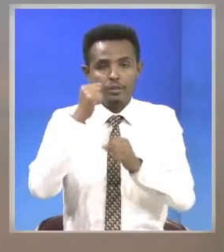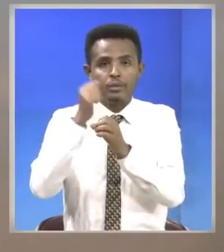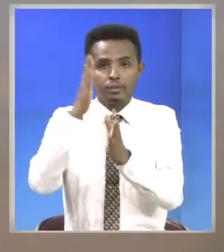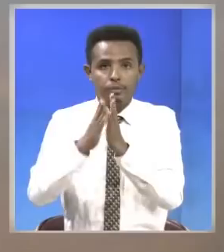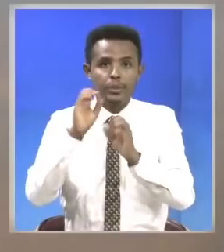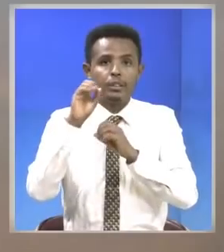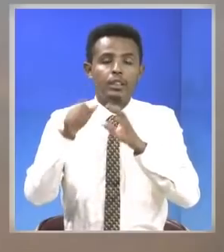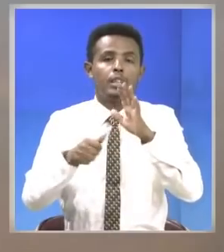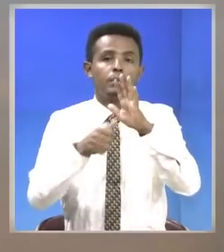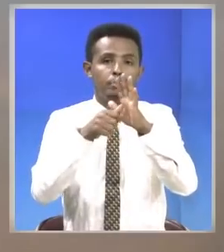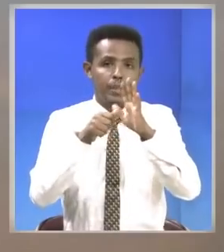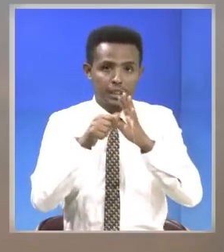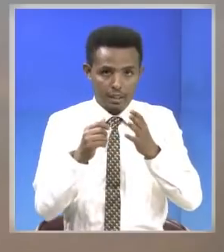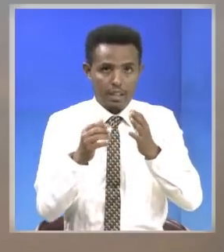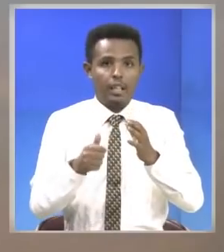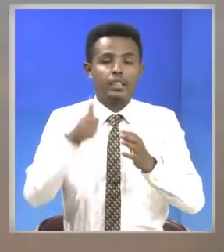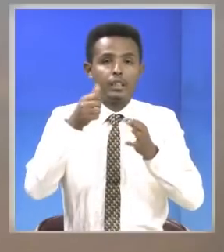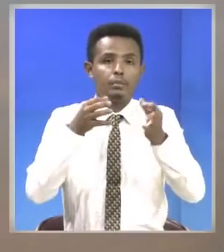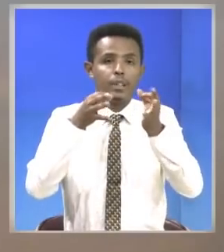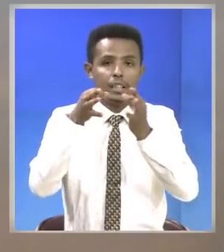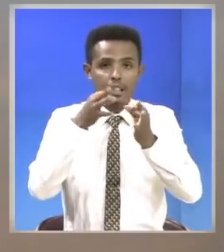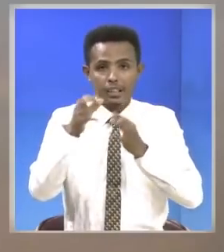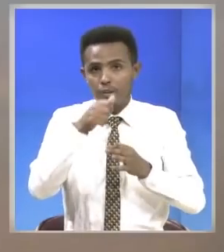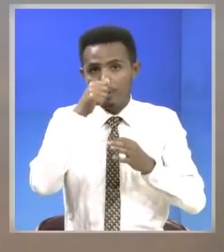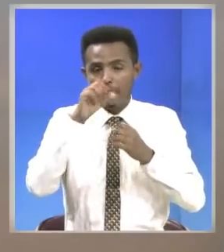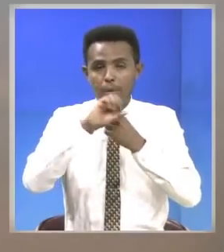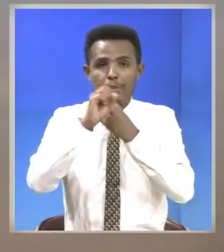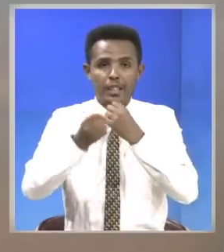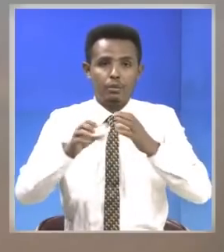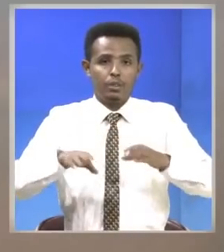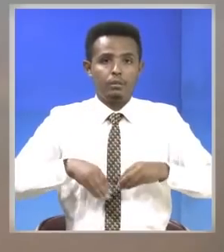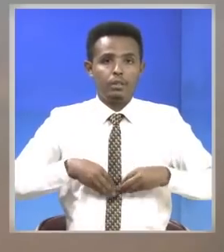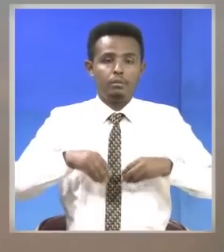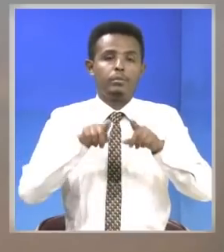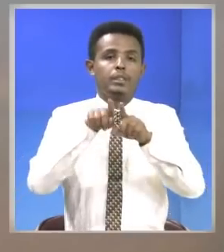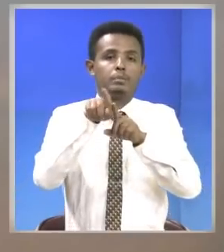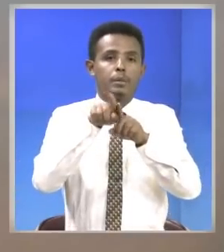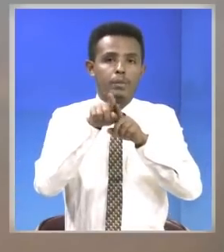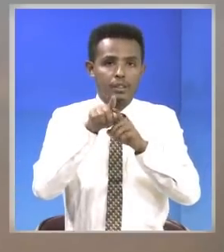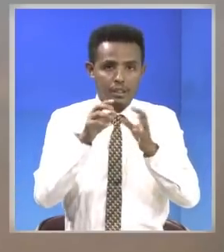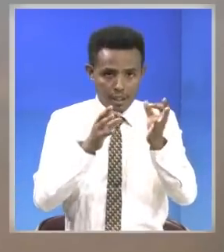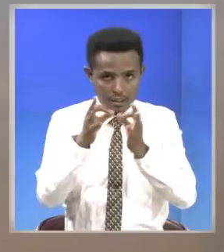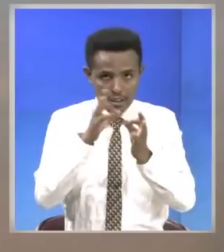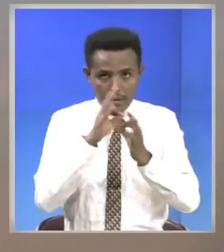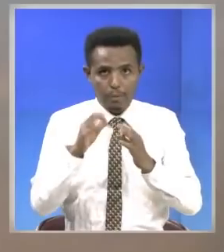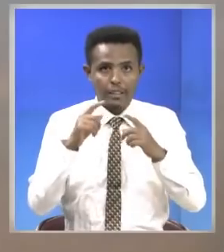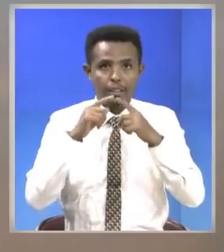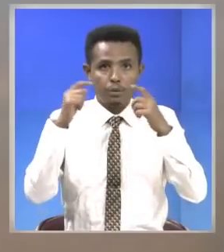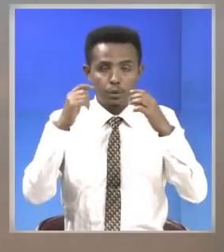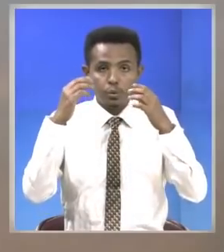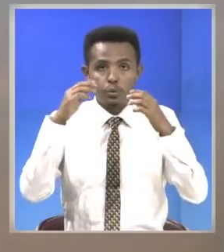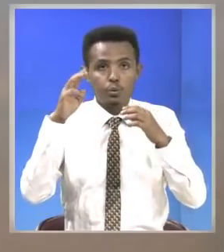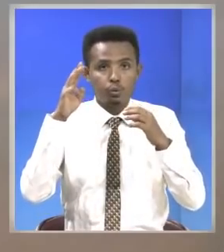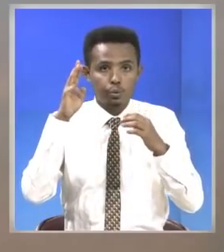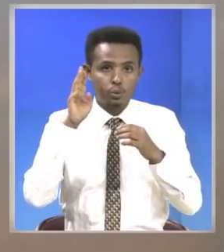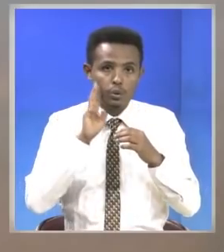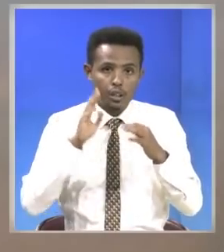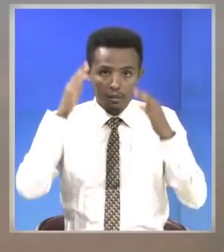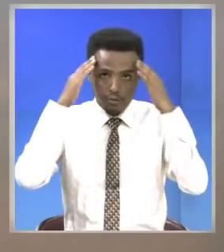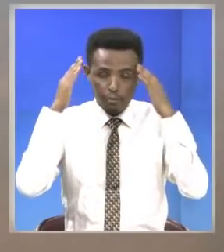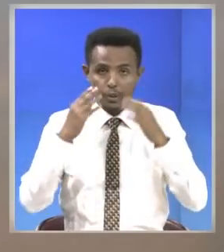ሊቀመንበር የቀረበውን ረቂቅ መግለጫ ኢትዮጵያ በመሰረቱ ለመቀበል መስማማቷ ገልጻለች። በአንጻሩ ግብጽና ሱዳን በሁለቱ ቀናት ውይይት